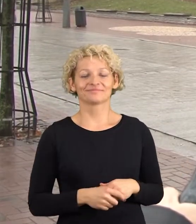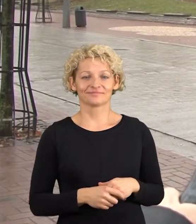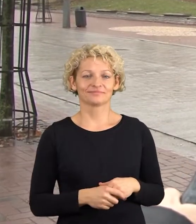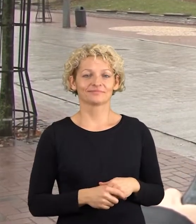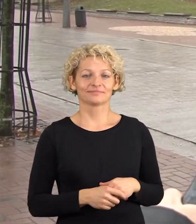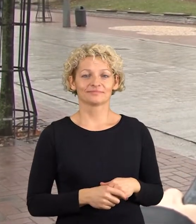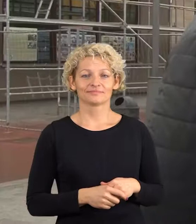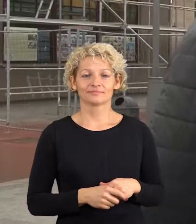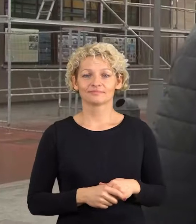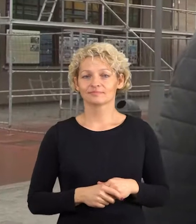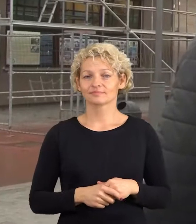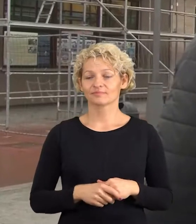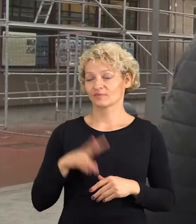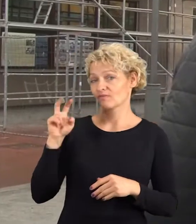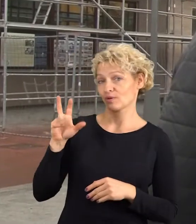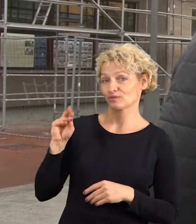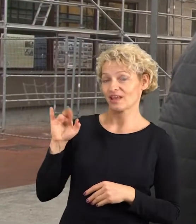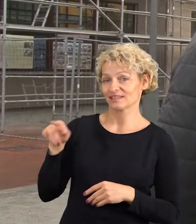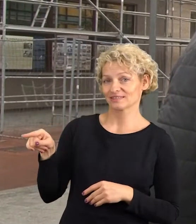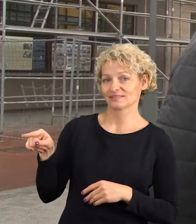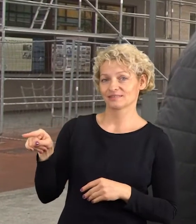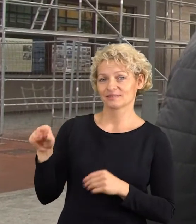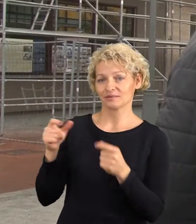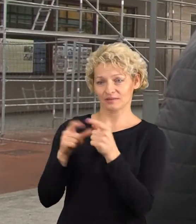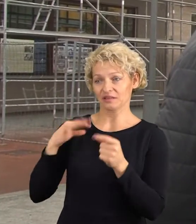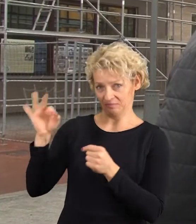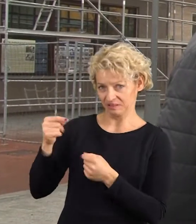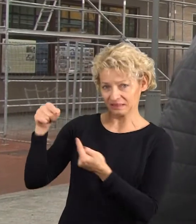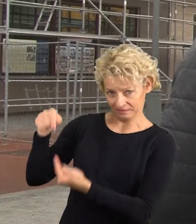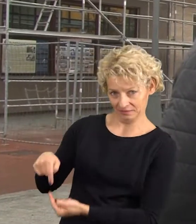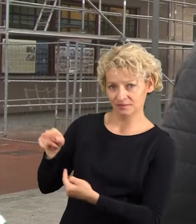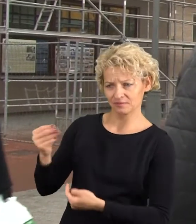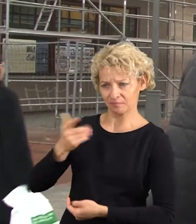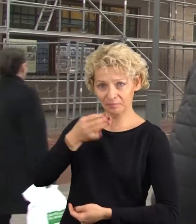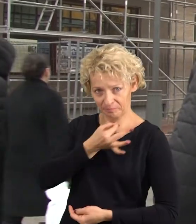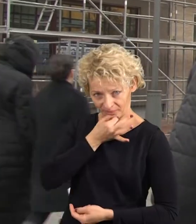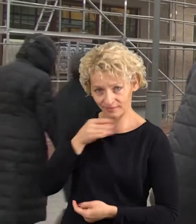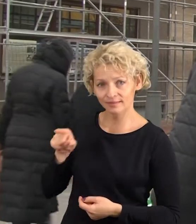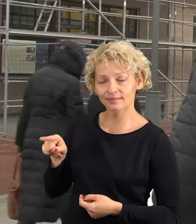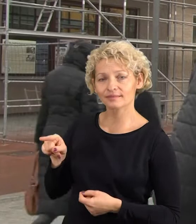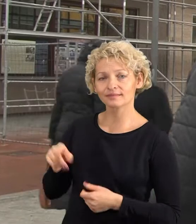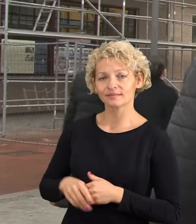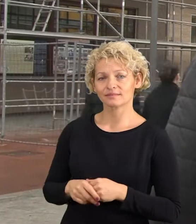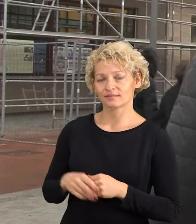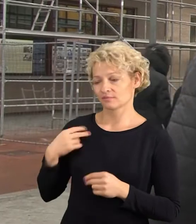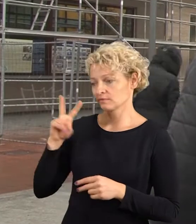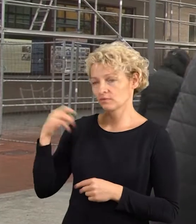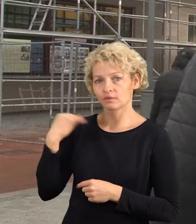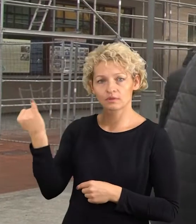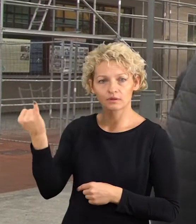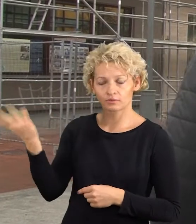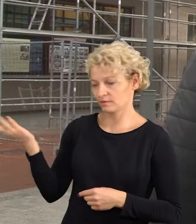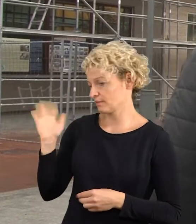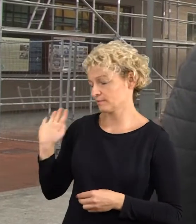tų pinigėlių mažai turim. Vadinami voucheriai, už kurios būtų galima pirkti pigiau, bet tik tai tam tikrose mažose krautuvėlėse. Galų neįdomu,